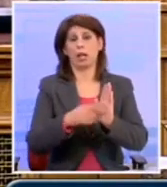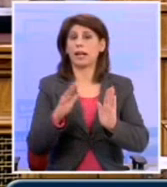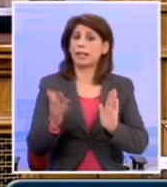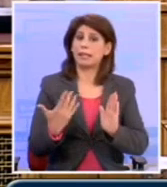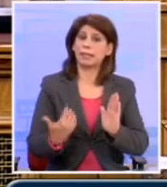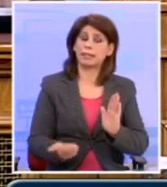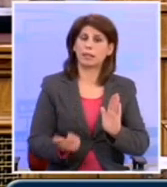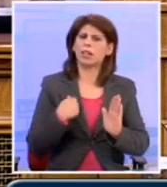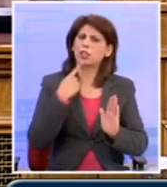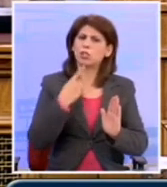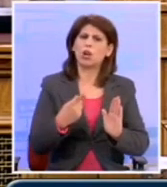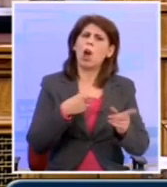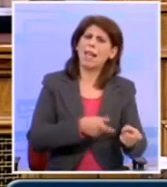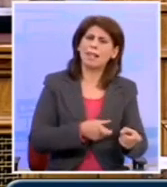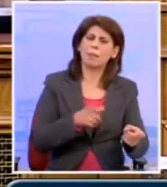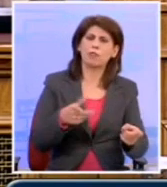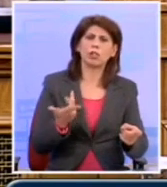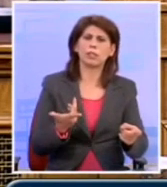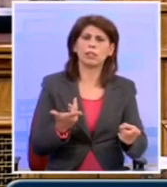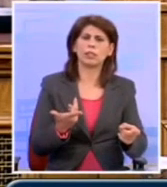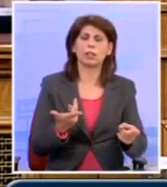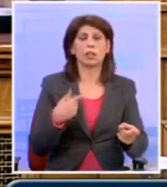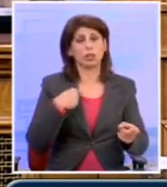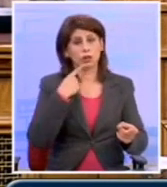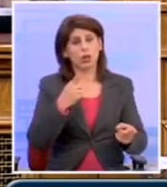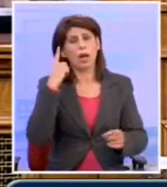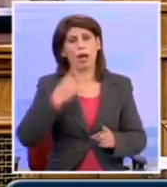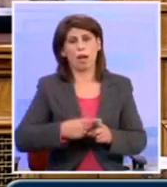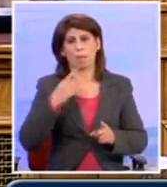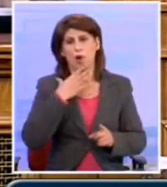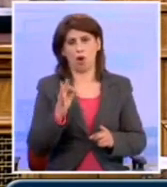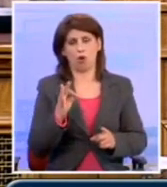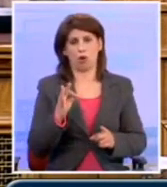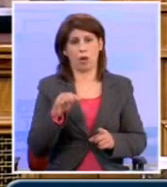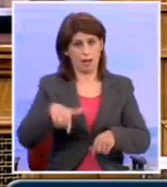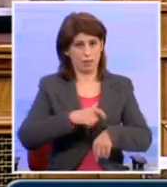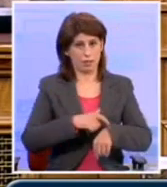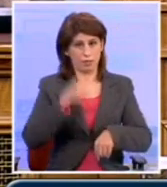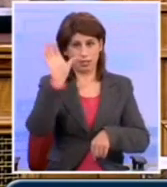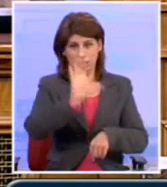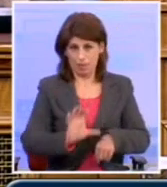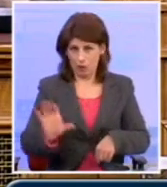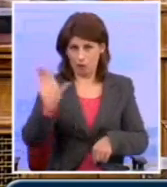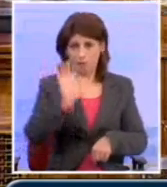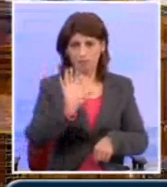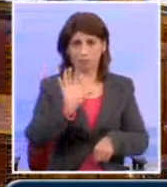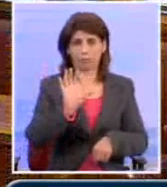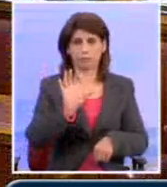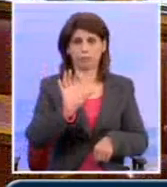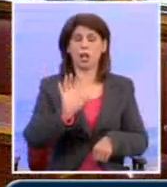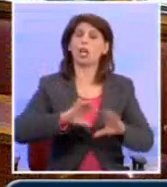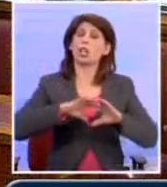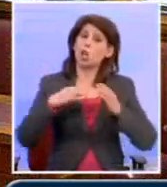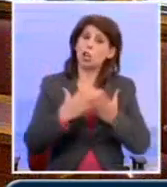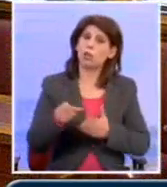είναι, και γιατί το λέω, ονομάζω έγκλημα. Το ονομάζω έγκλημα για ένα απλό λόγο. Αυτή τη στιγμή στην Ευρώπη, η